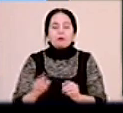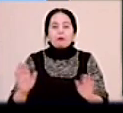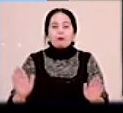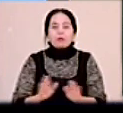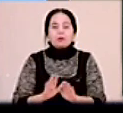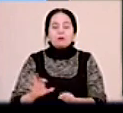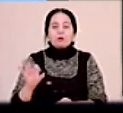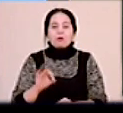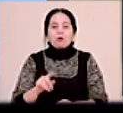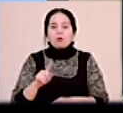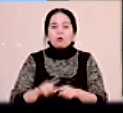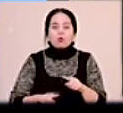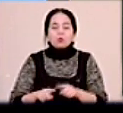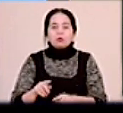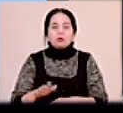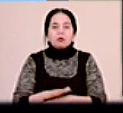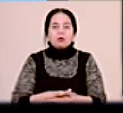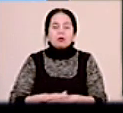родине.